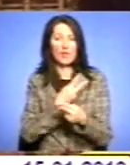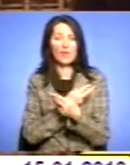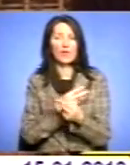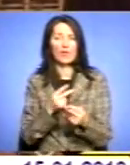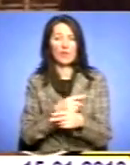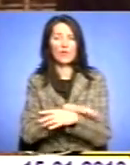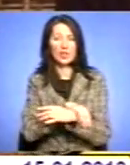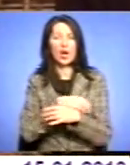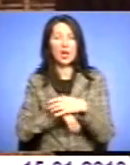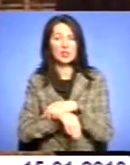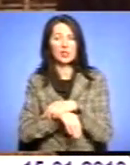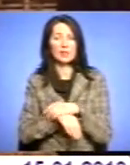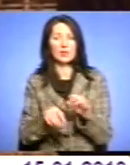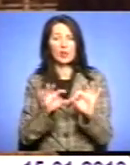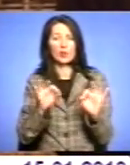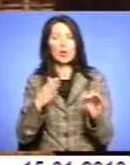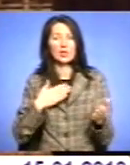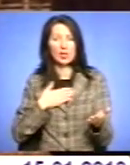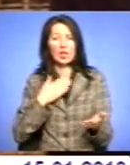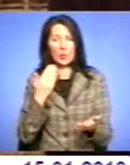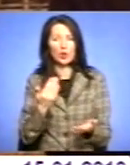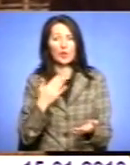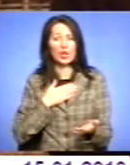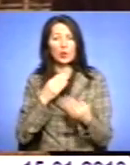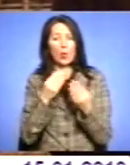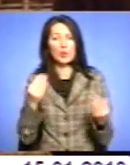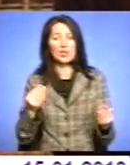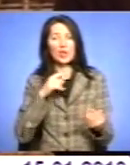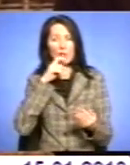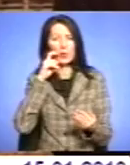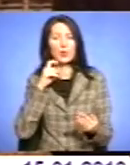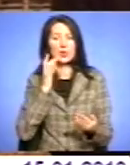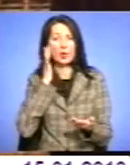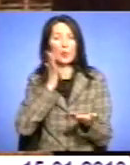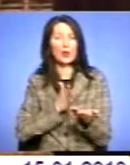нашому музеї політичних в'язнів. За свою роботу